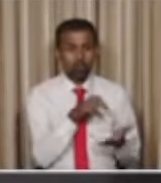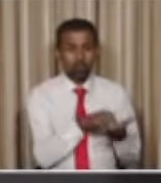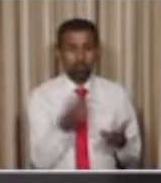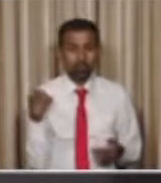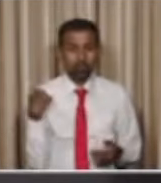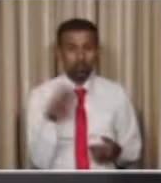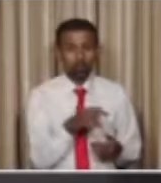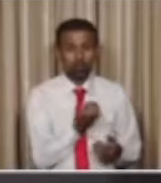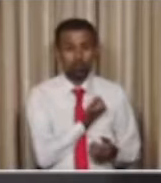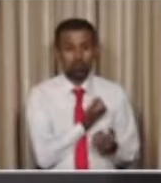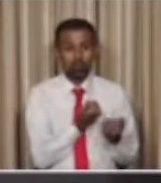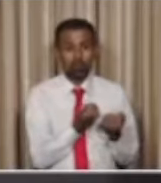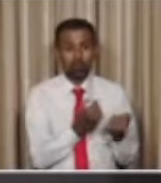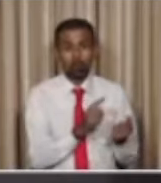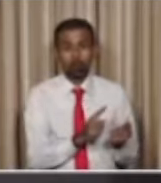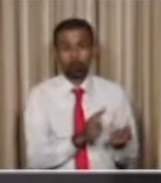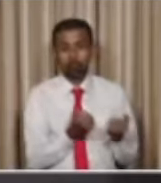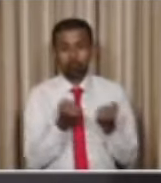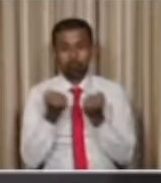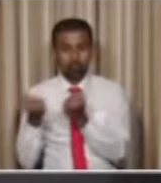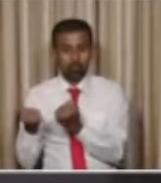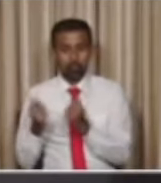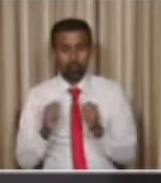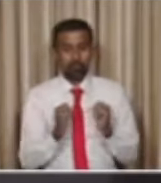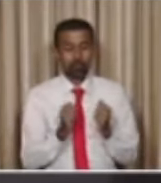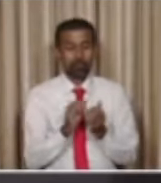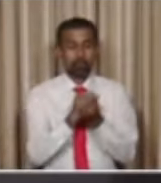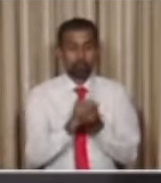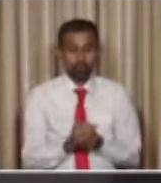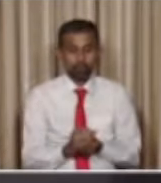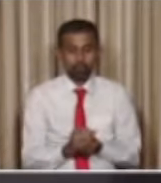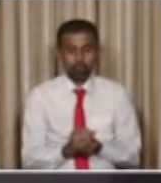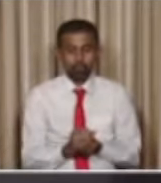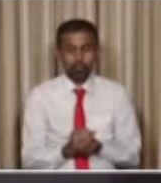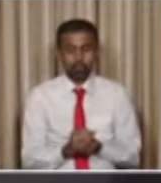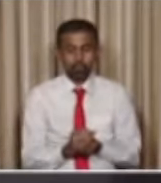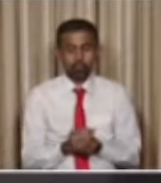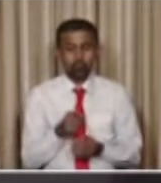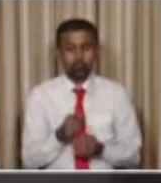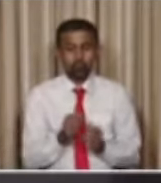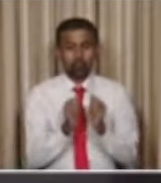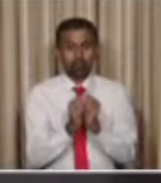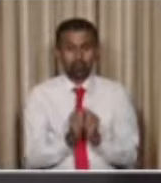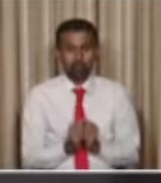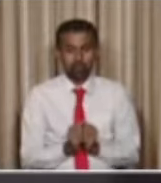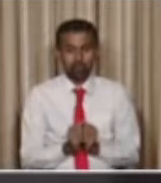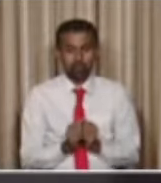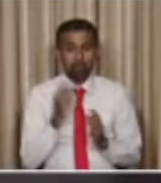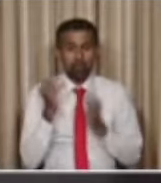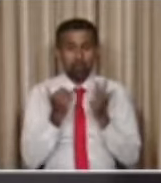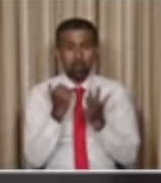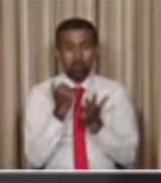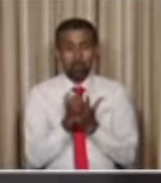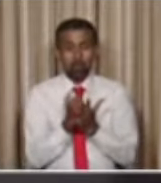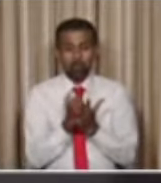රෝගියාව රෝහලකට ගෙනහිල්ලා ඒ අයගේ ජීවිත බේරන්නට මේ කරන කාර්යය ලෝක